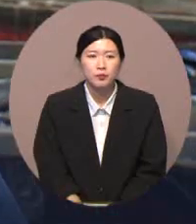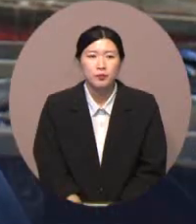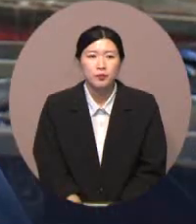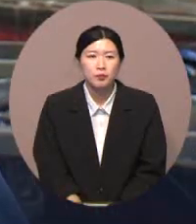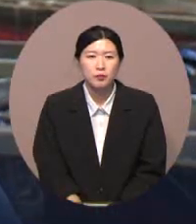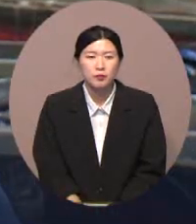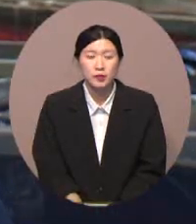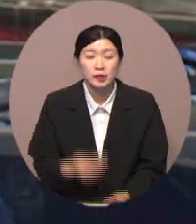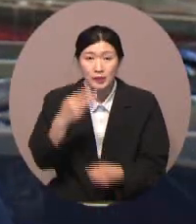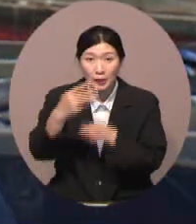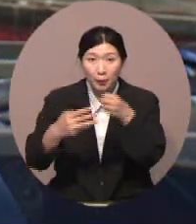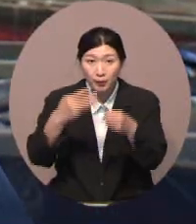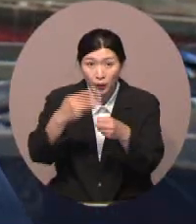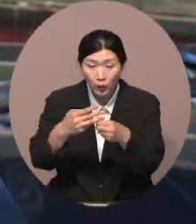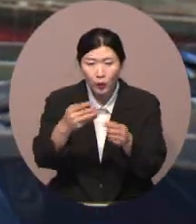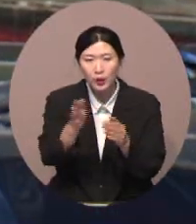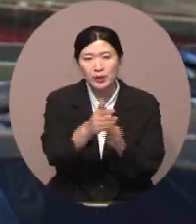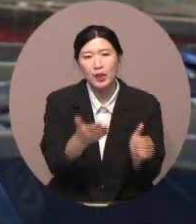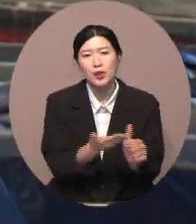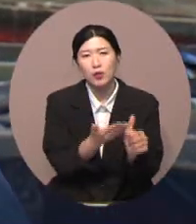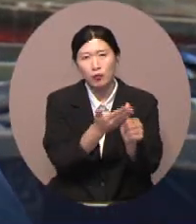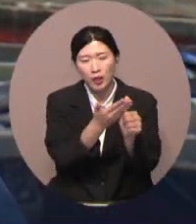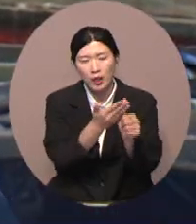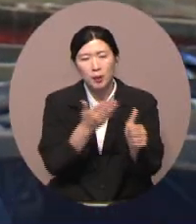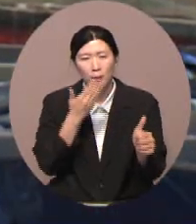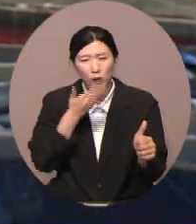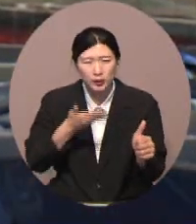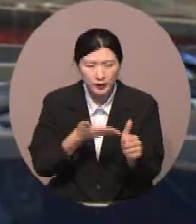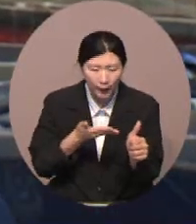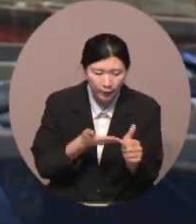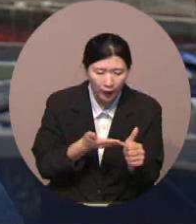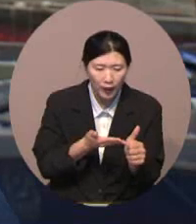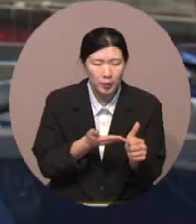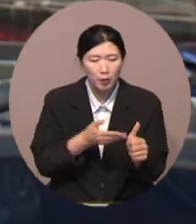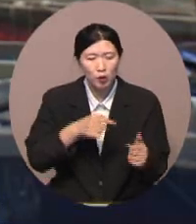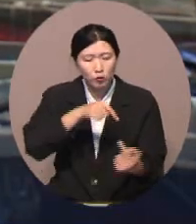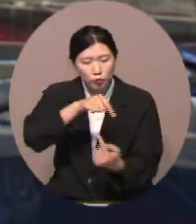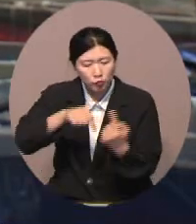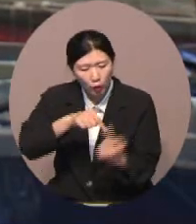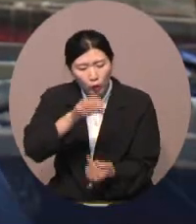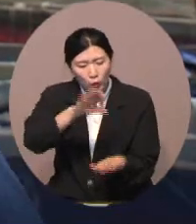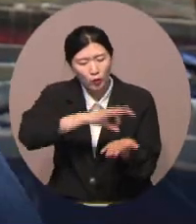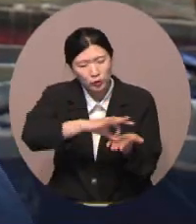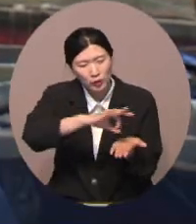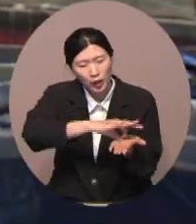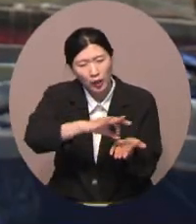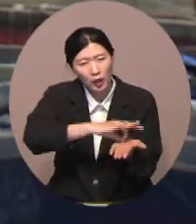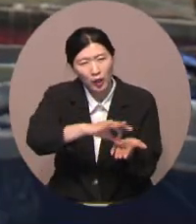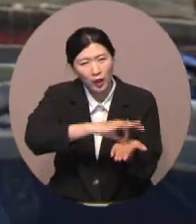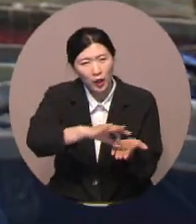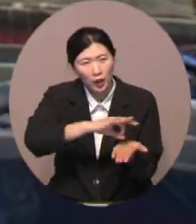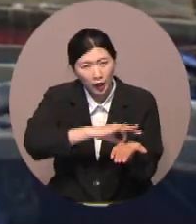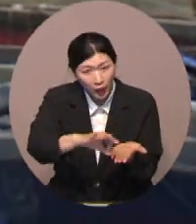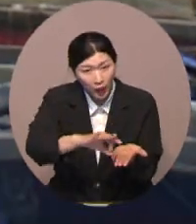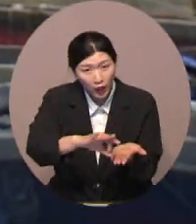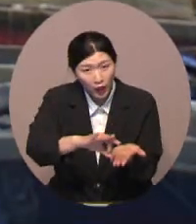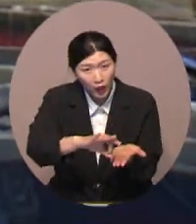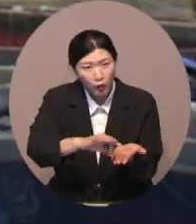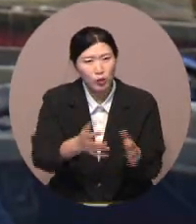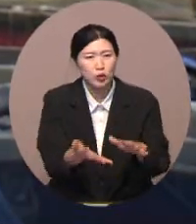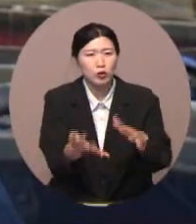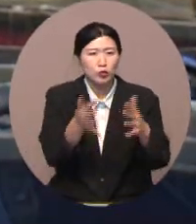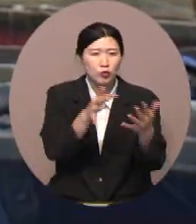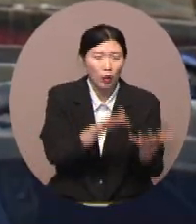우럭이 그동안에 모든 뭐 사료값이 기타 여러 가지 운영비를 다 먹고